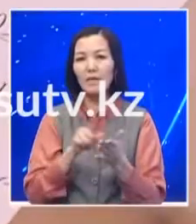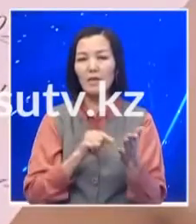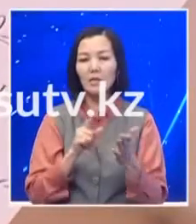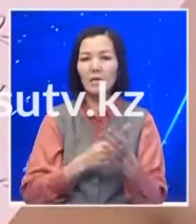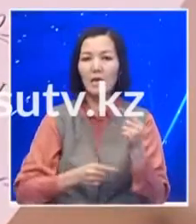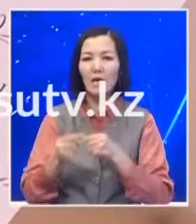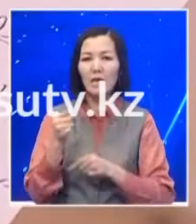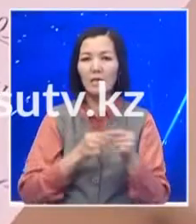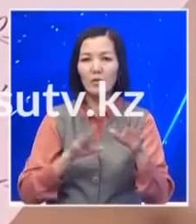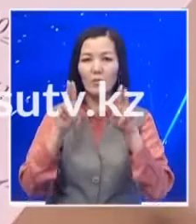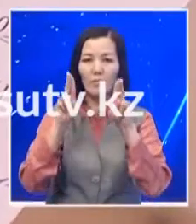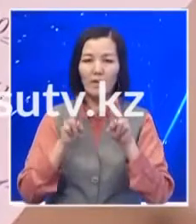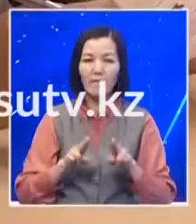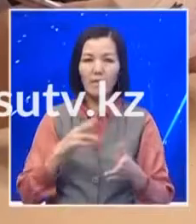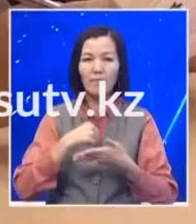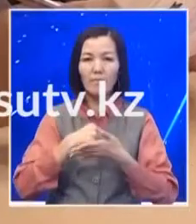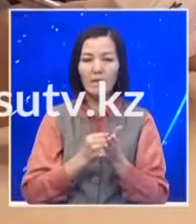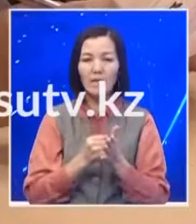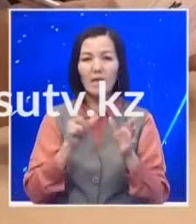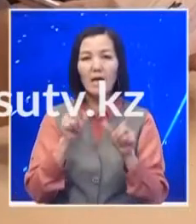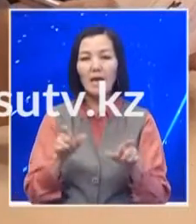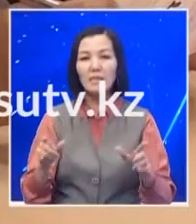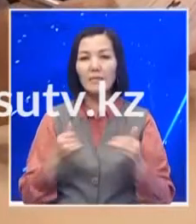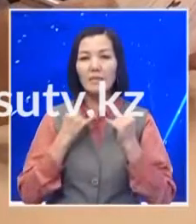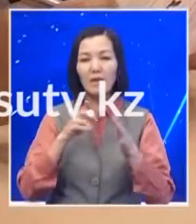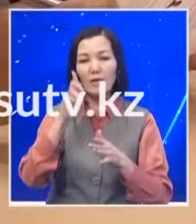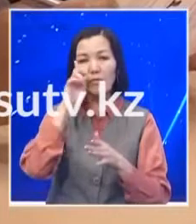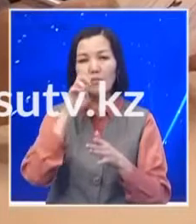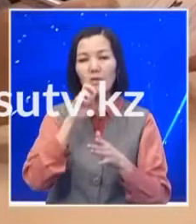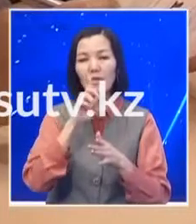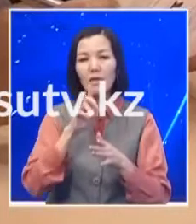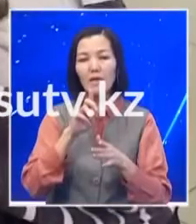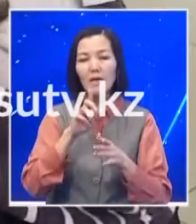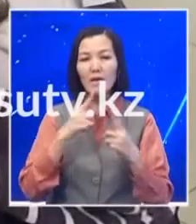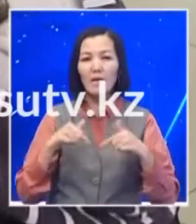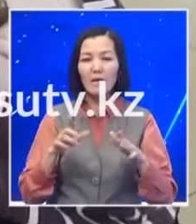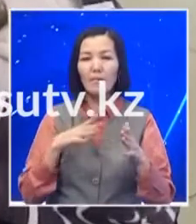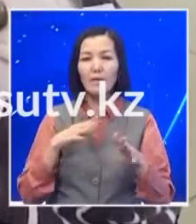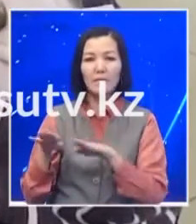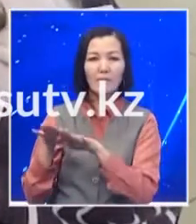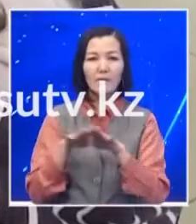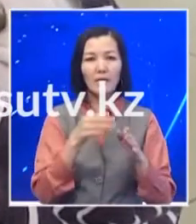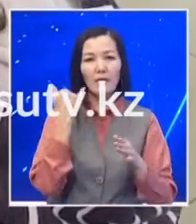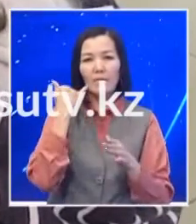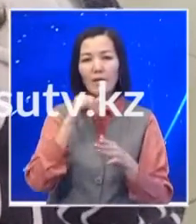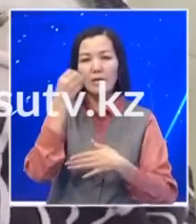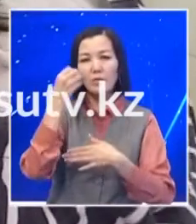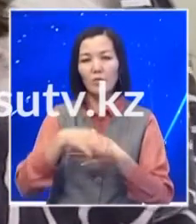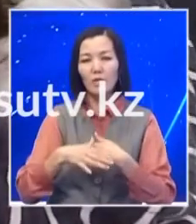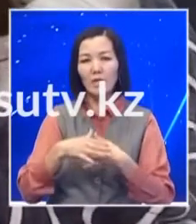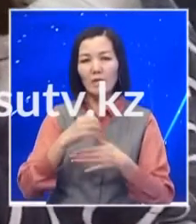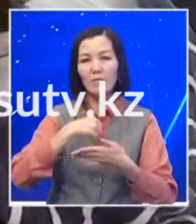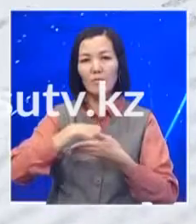қайтару қағидалары бекітілді. Және азаматтарға арналған үкімет мемлекеттік корпорациясы бірыңғай байланыс орталығы болып